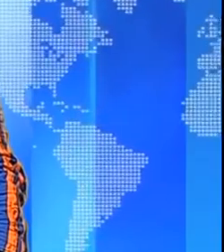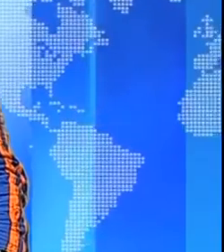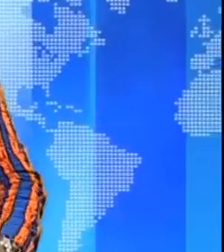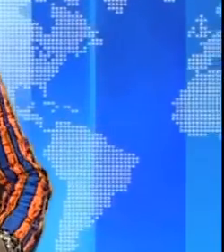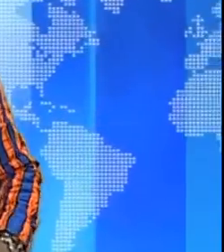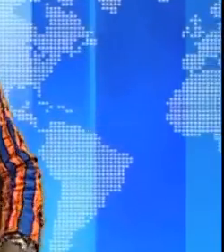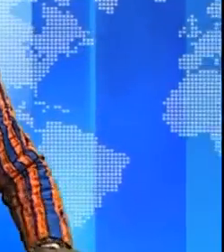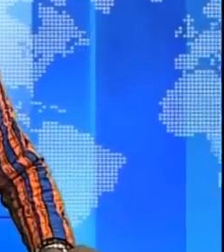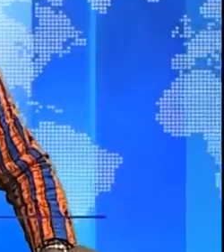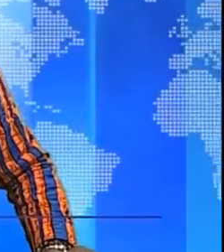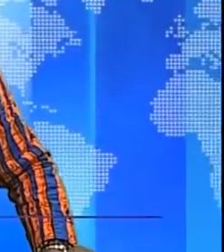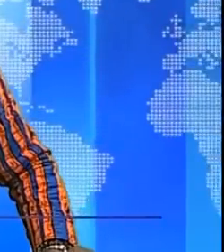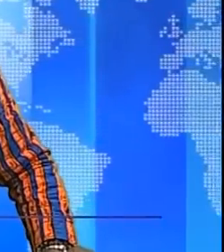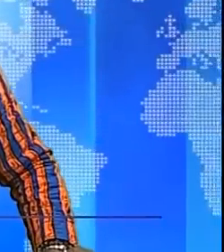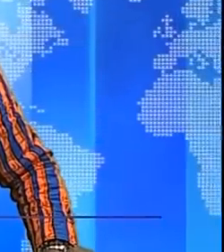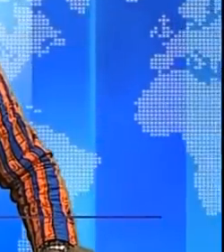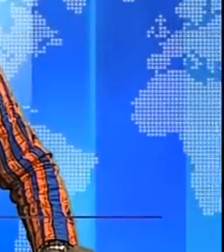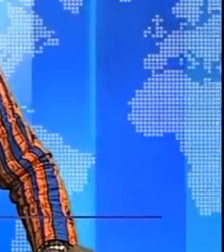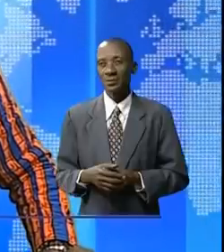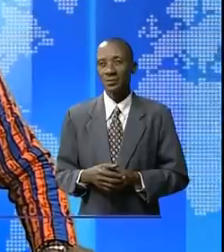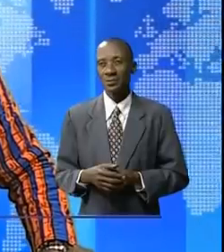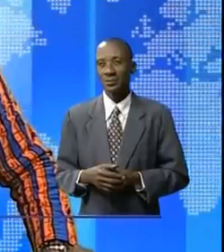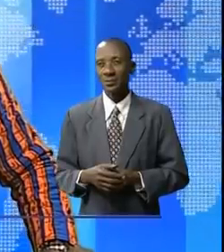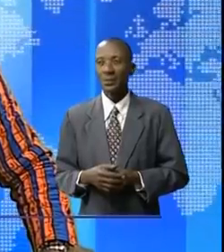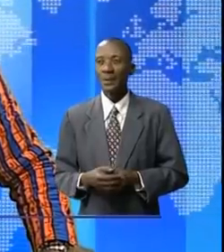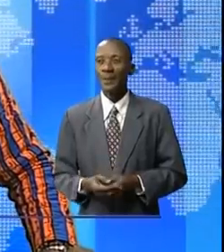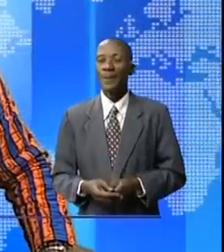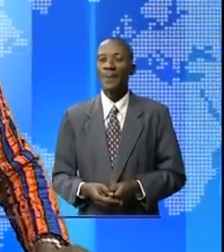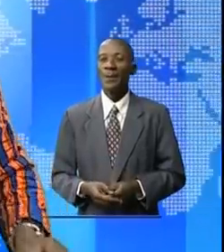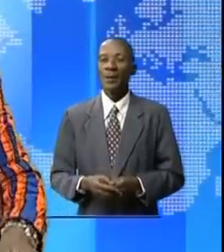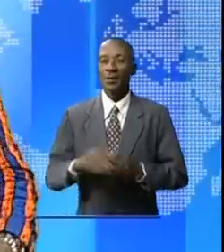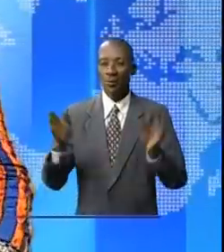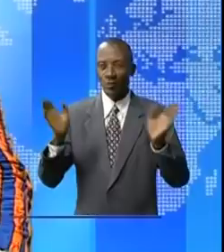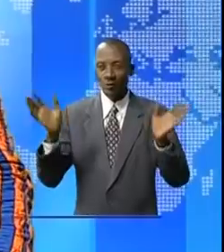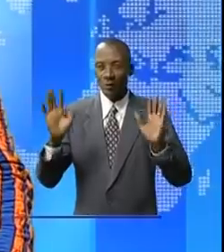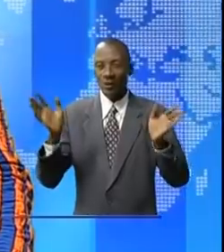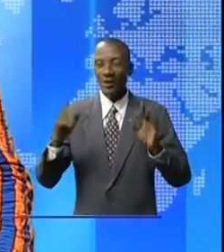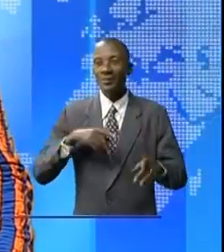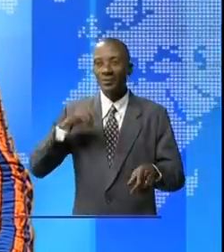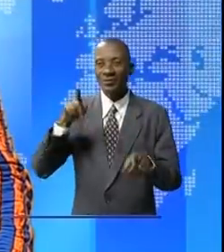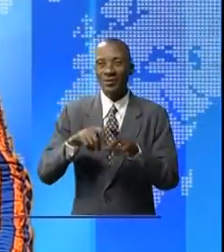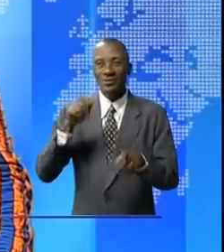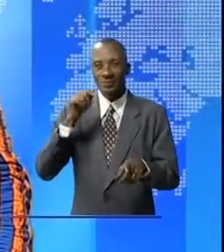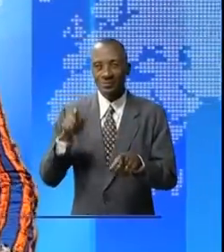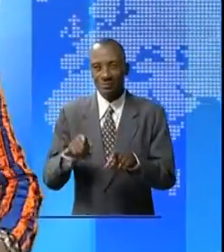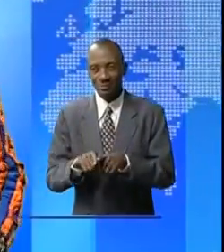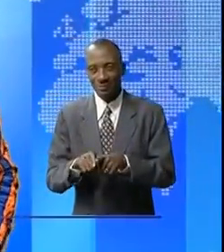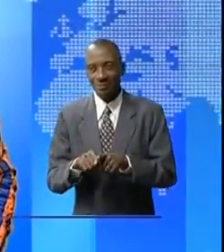Bon début de semaine, mesdames, messieurs, bonsoir. Des titres. Tony Mwamba a procédé au lancement officiel de l'année